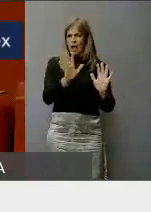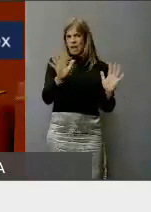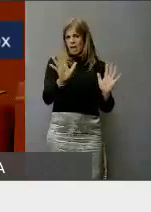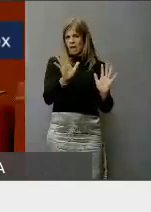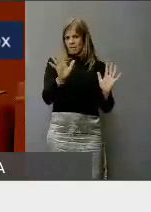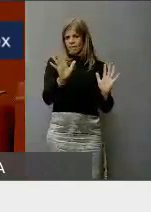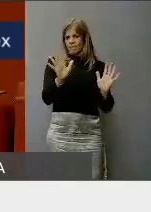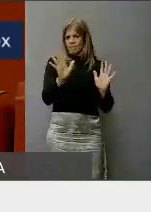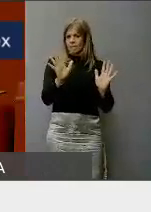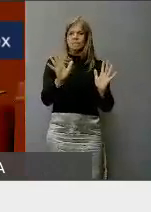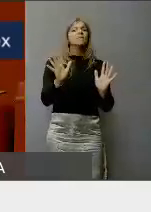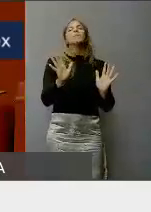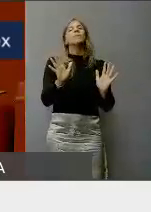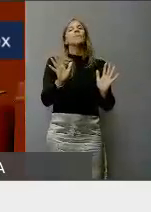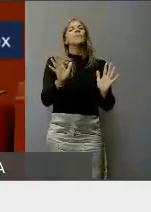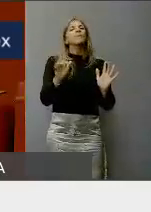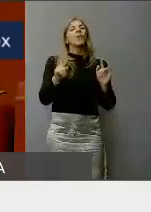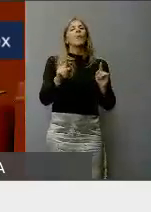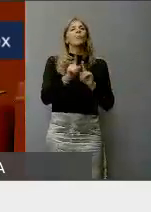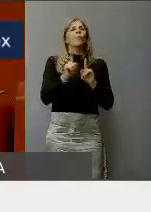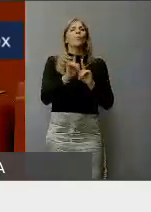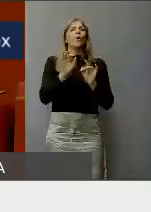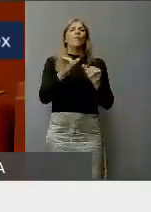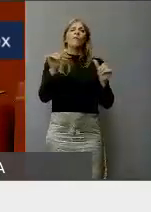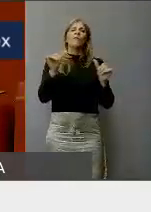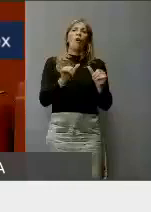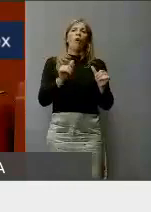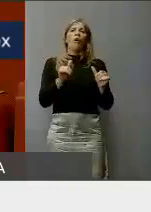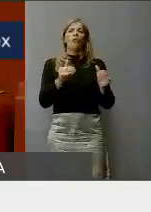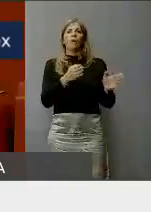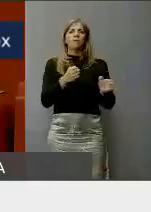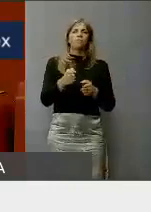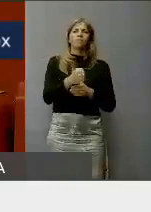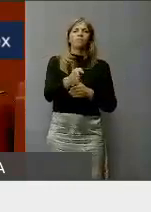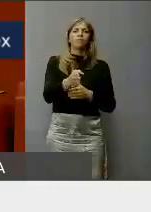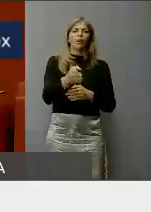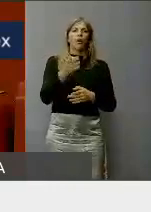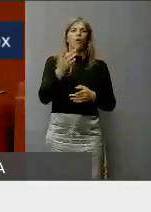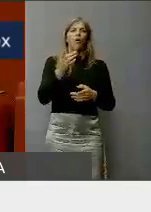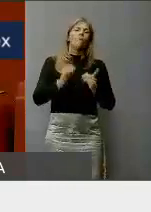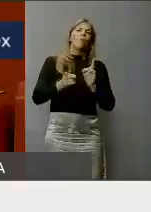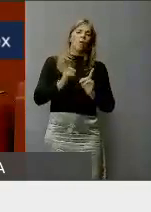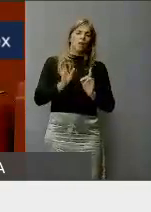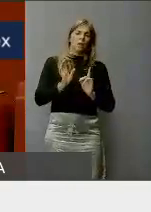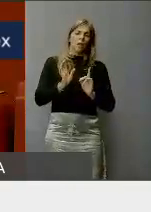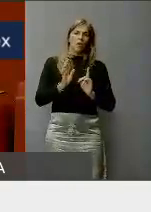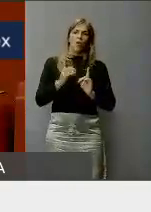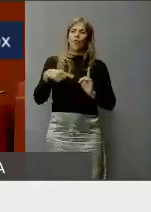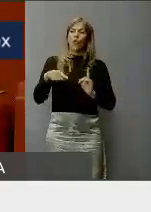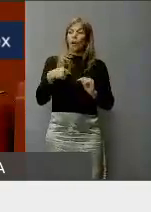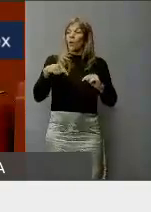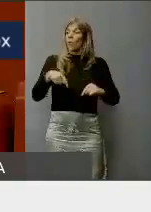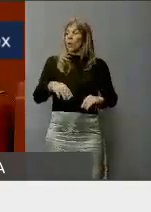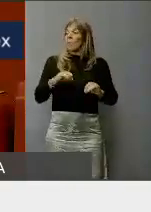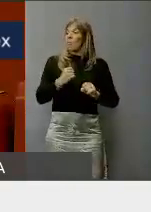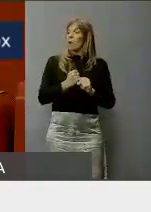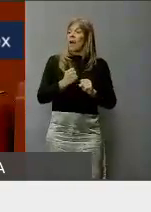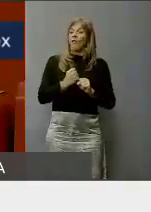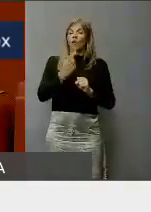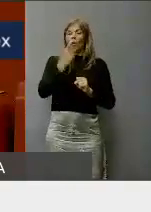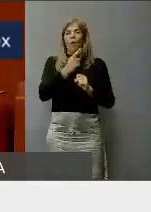vuol dire come come indirizzo politico noi siamo qua per dare indirizzi politici e di studio alla promozione